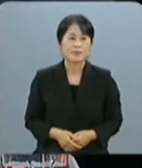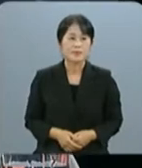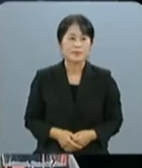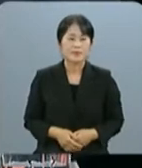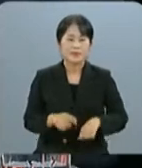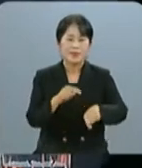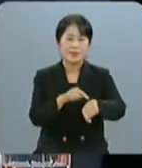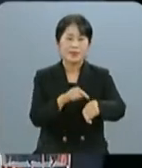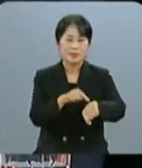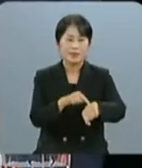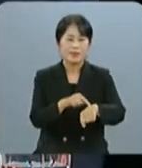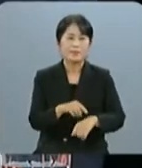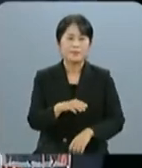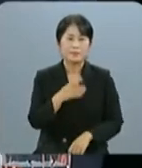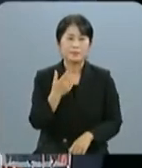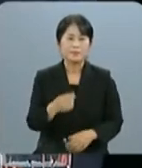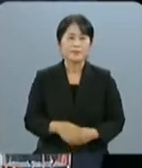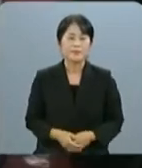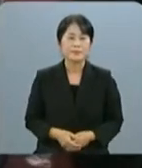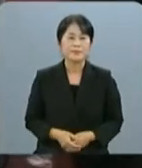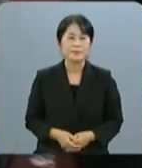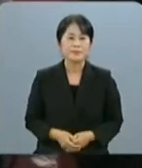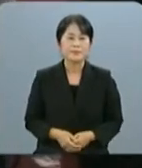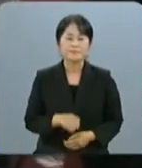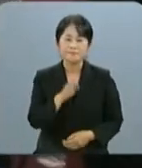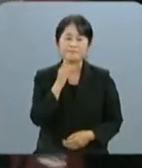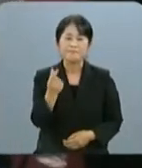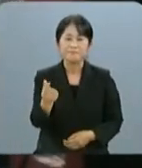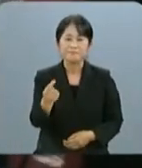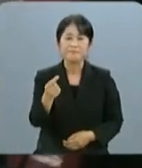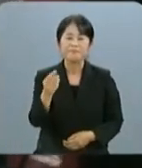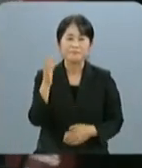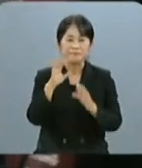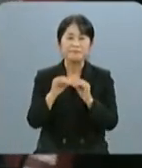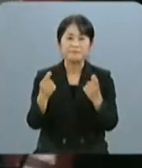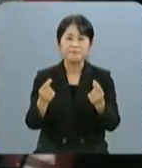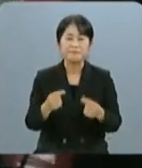시간이 맞겠습니다. 맞습니다. 동의하신다는 뜻이죠. 예.